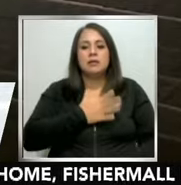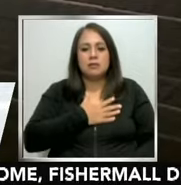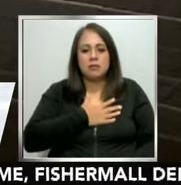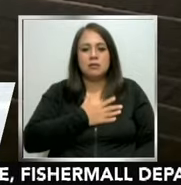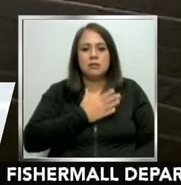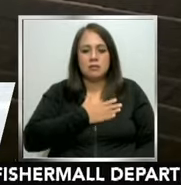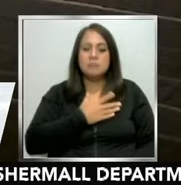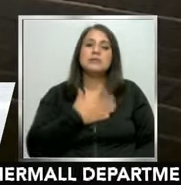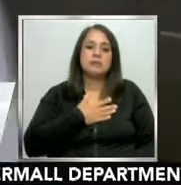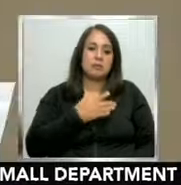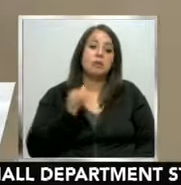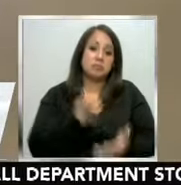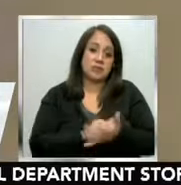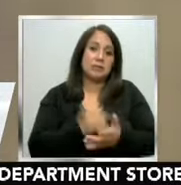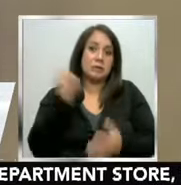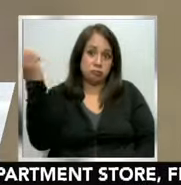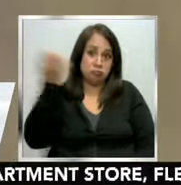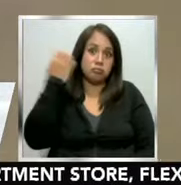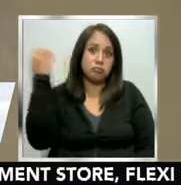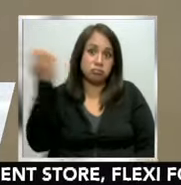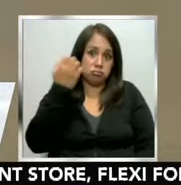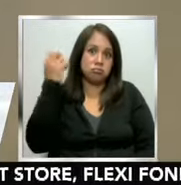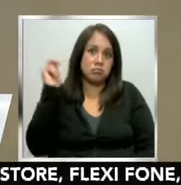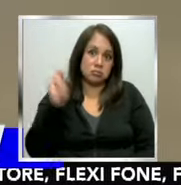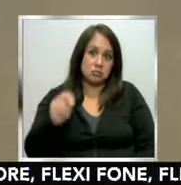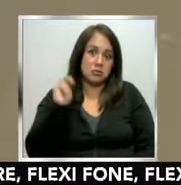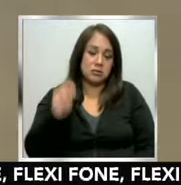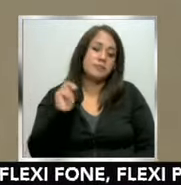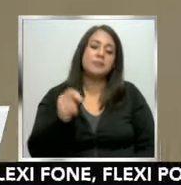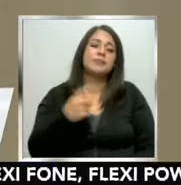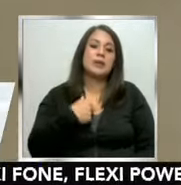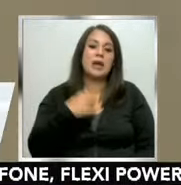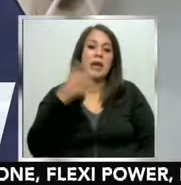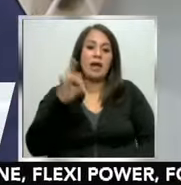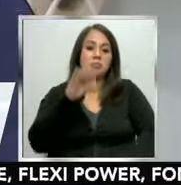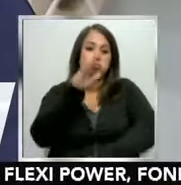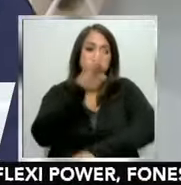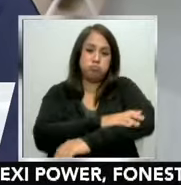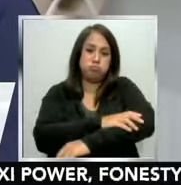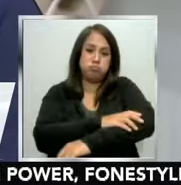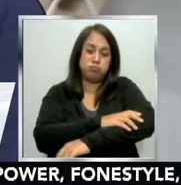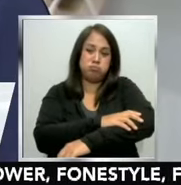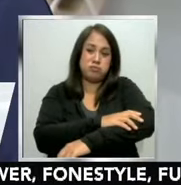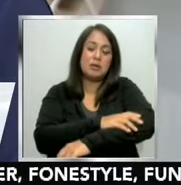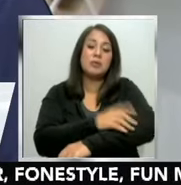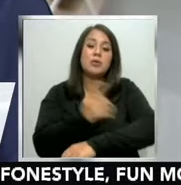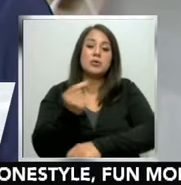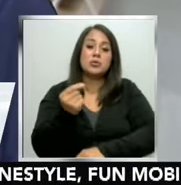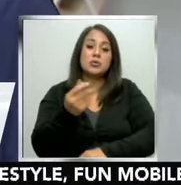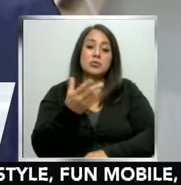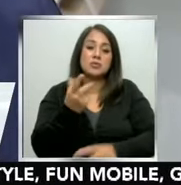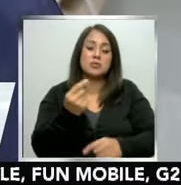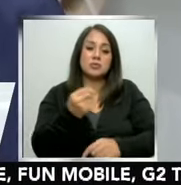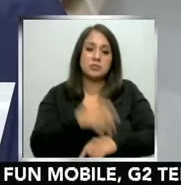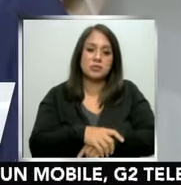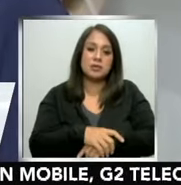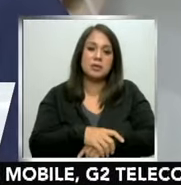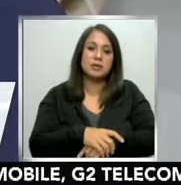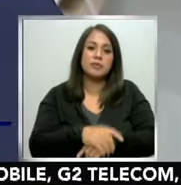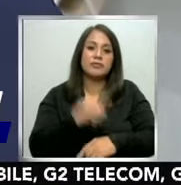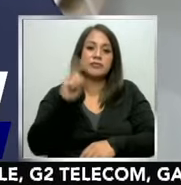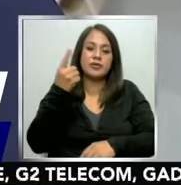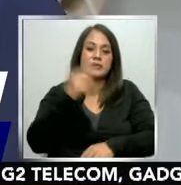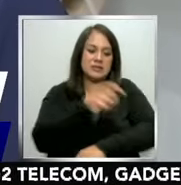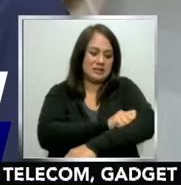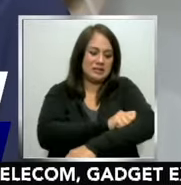it's an emergency procedure. Oras na madikitan kayo ng galamay ng dikya? Ang dapat niyong gawin is unang-una tanggalin